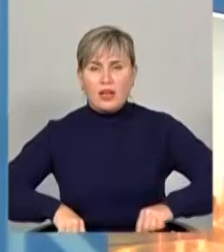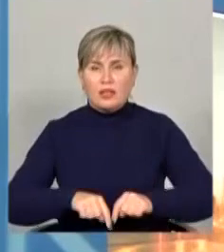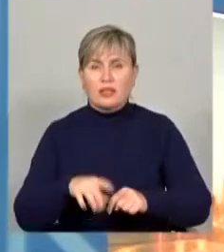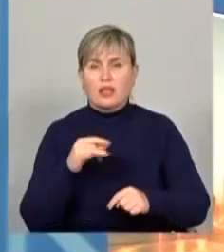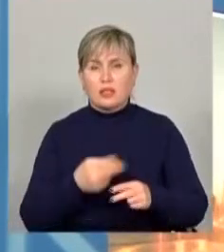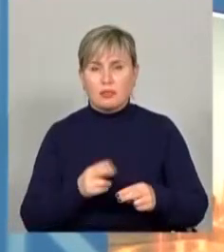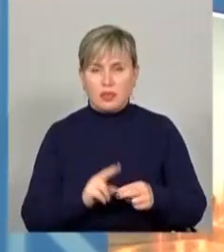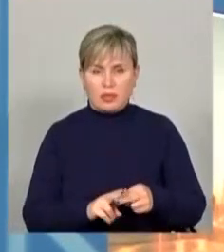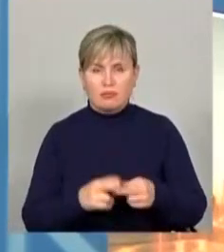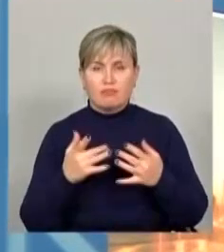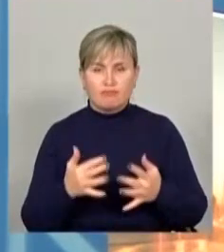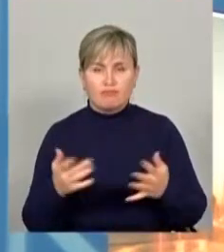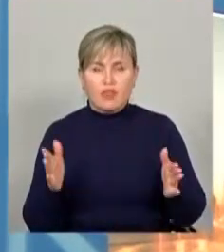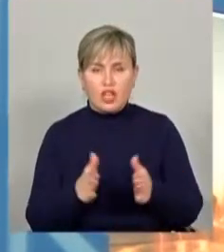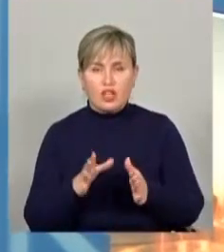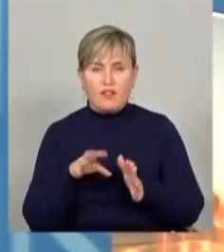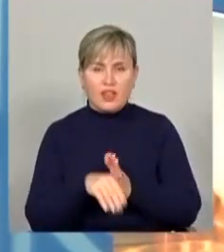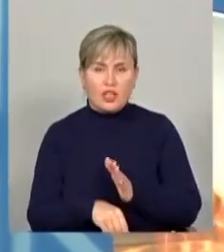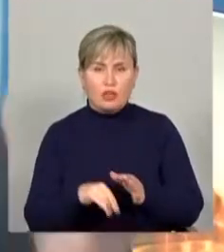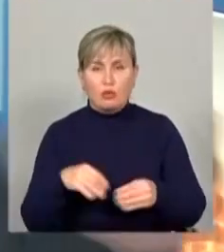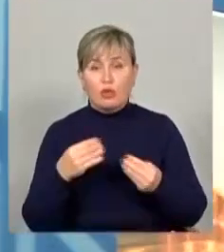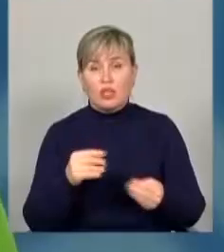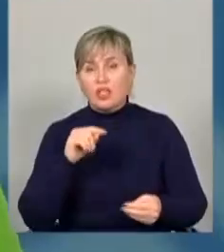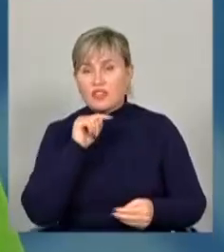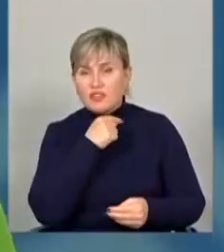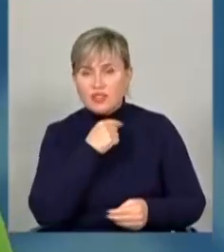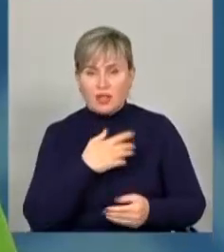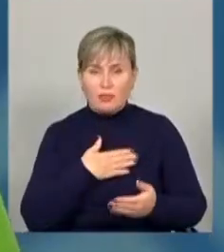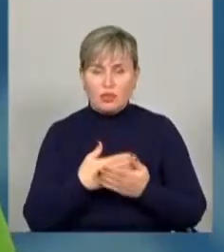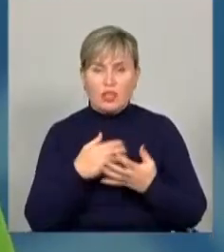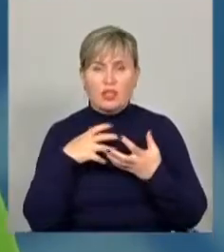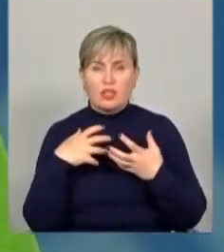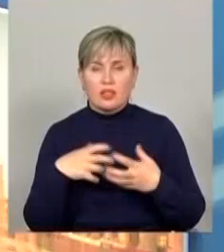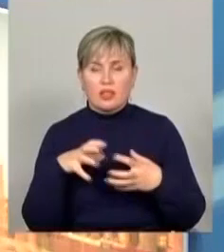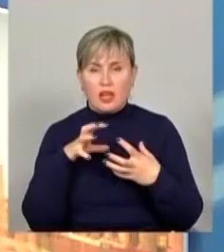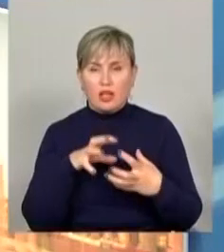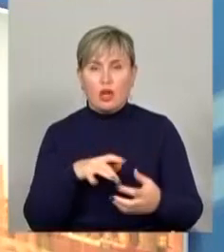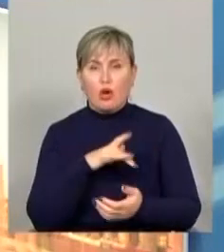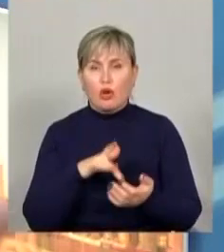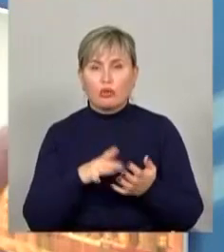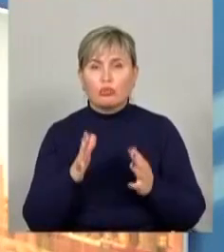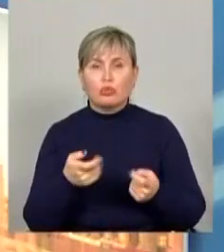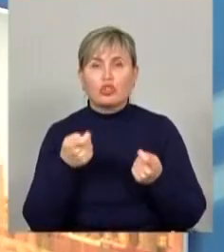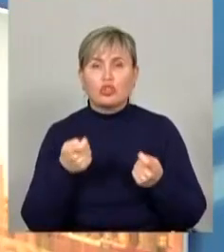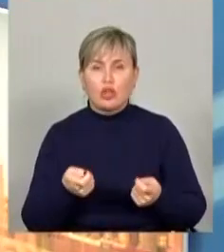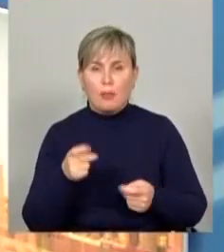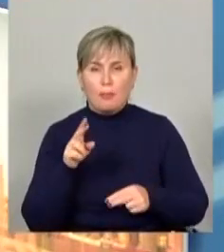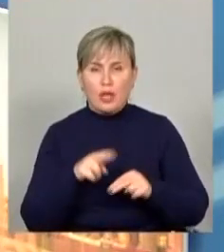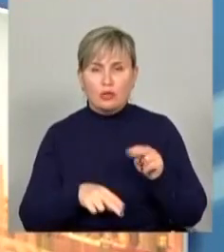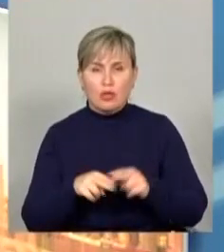этом требует меньше вложений, но даст какой-то эффект в ускорении движения общественного транспорта. Городу будет дешевле построить